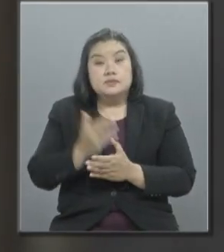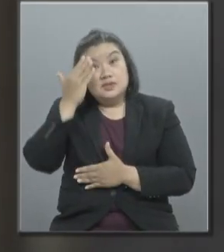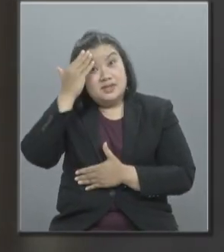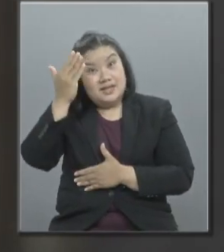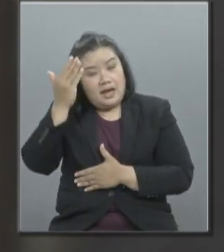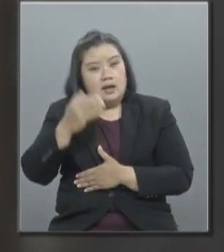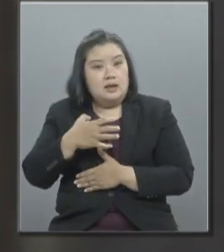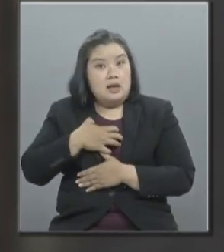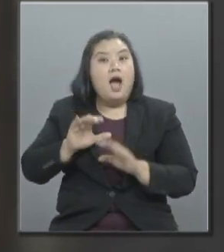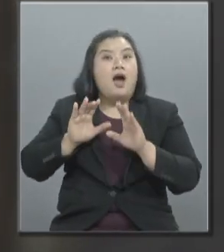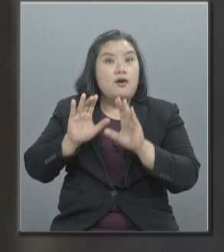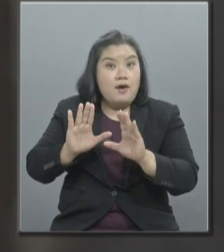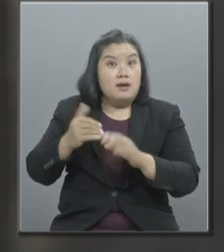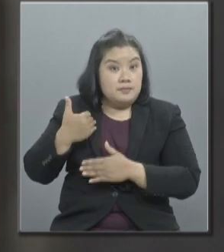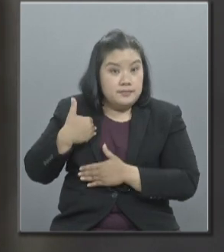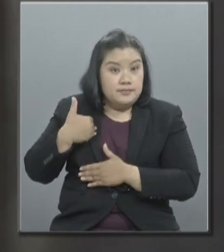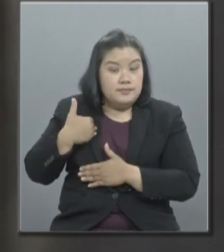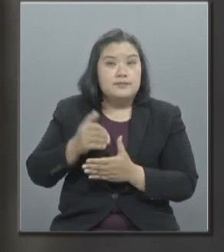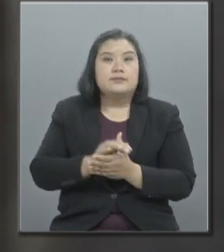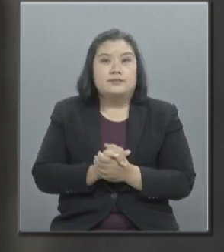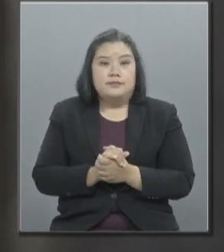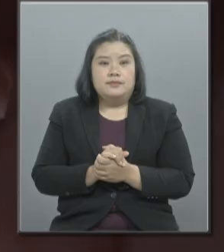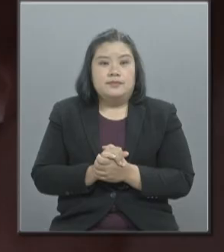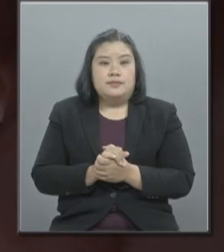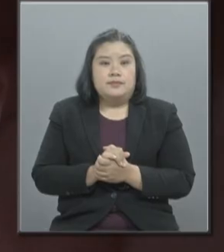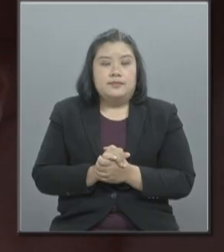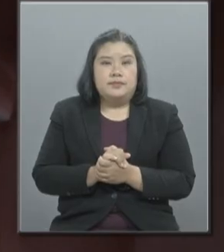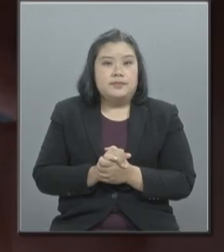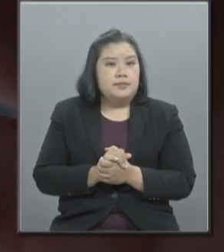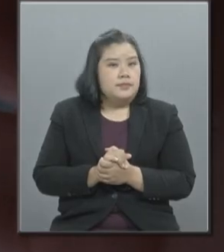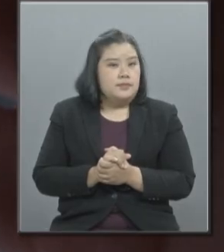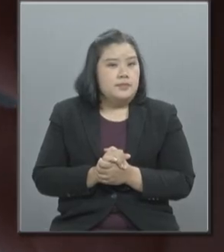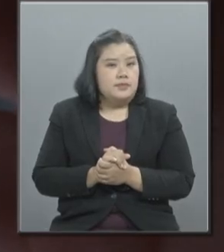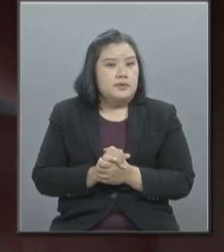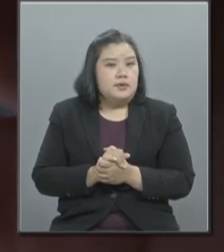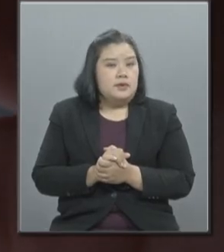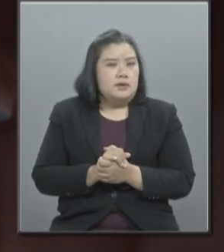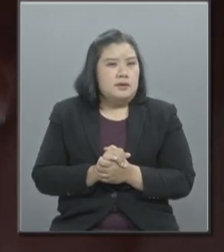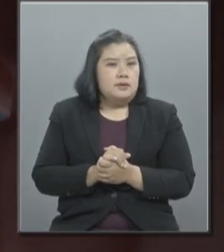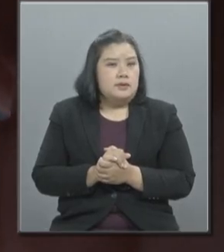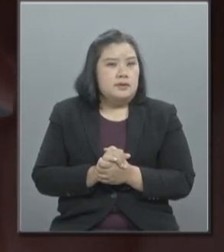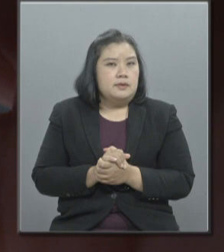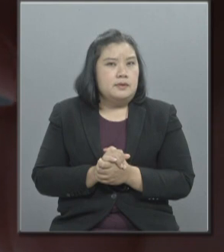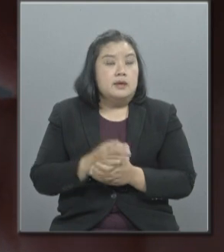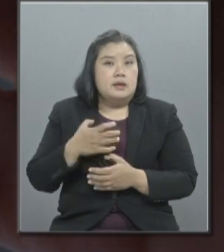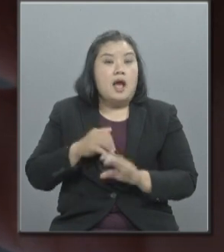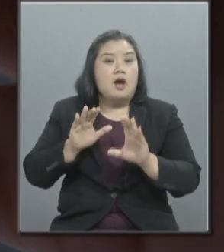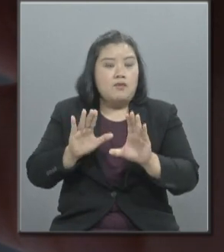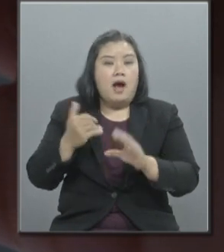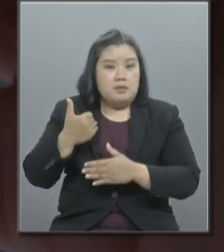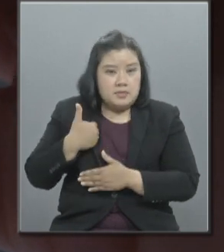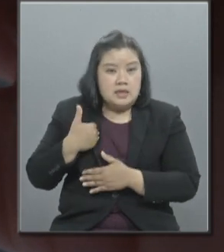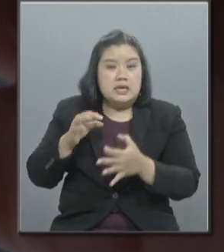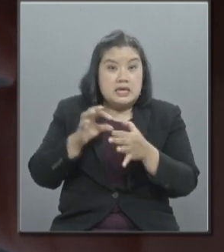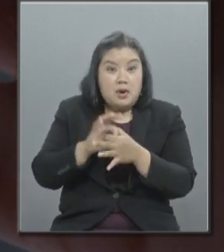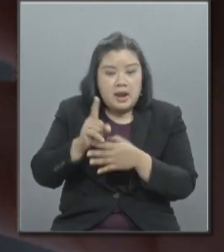ากอะไรถึงรายการท่องโลกกว้างบ้างไหมคะ พี่ชอบรายการนี้อะไรมันเป็นเรื่องของสัตว์น่ะแล้วบางตอนนะหนูเอาเรื่องของ